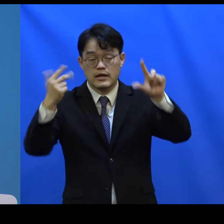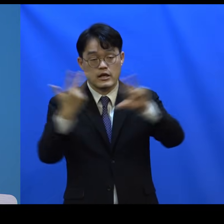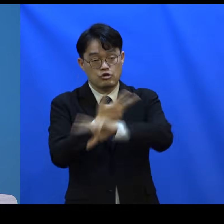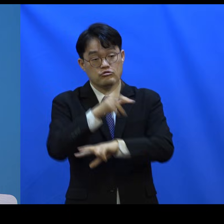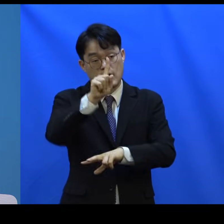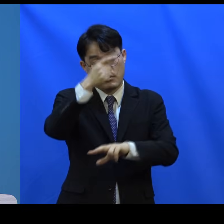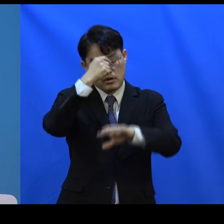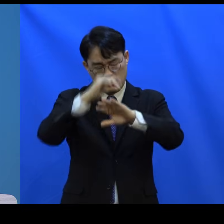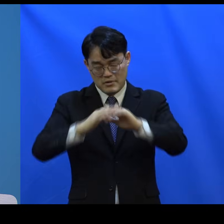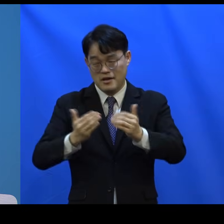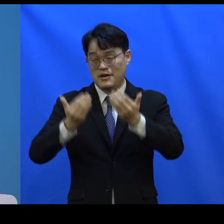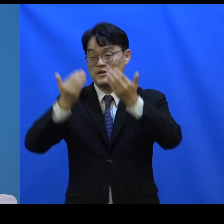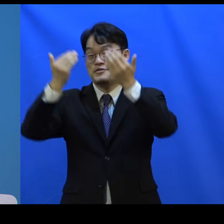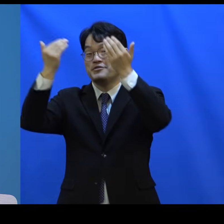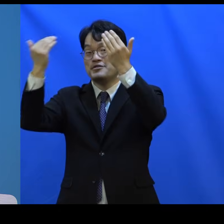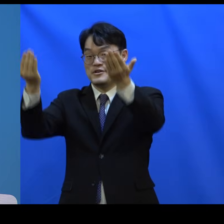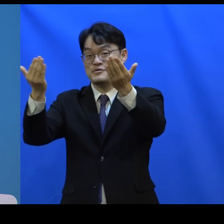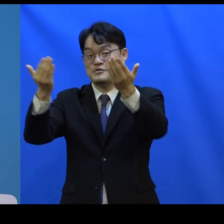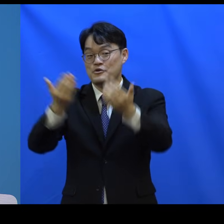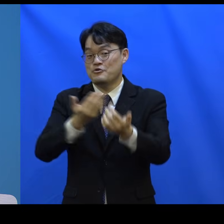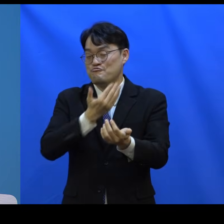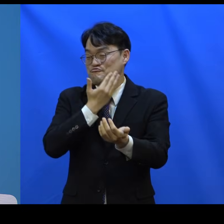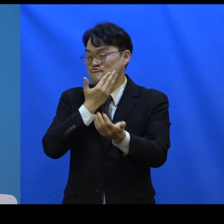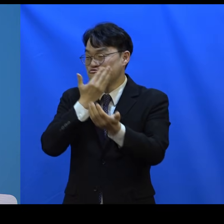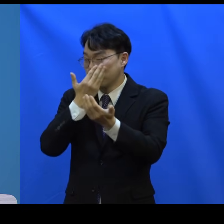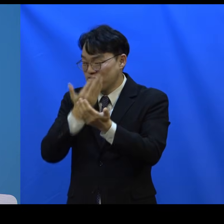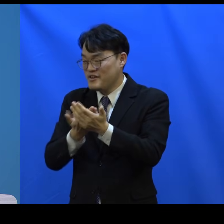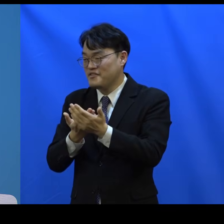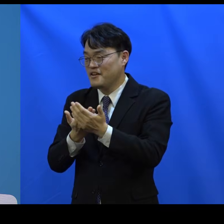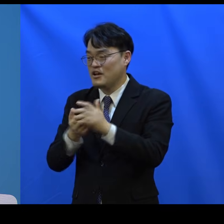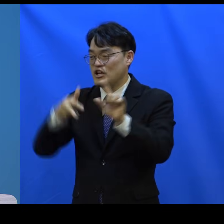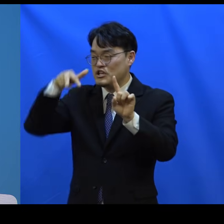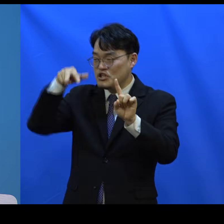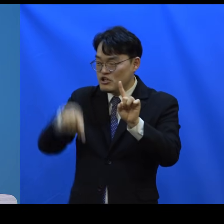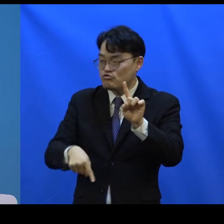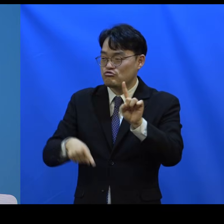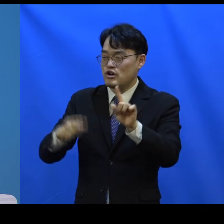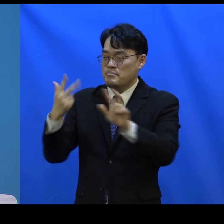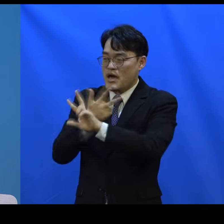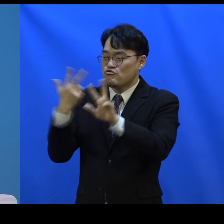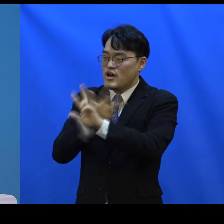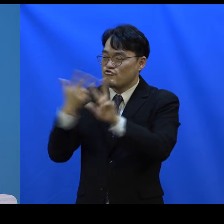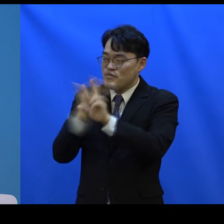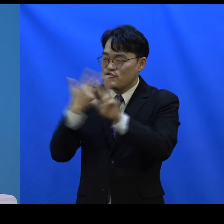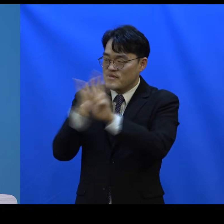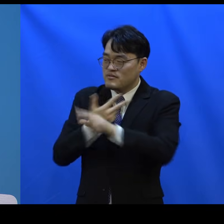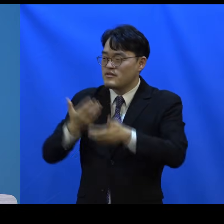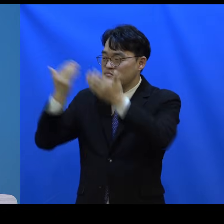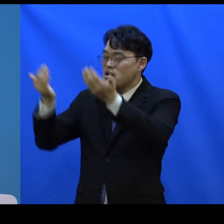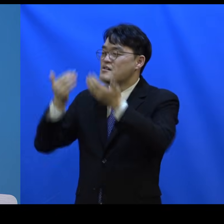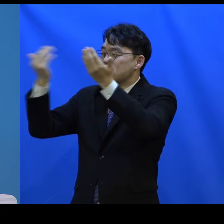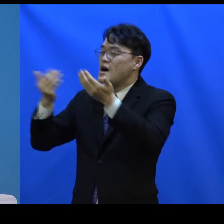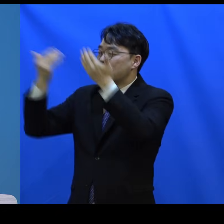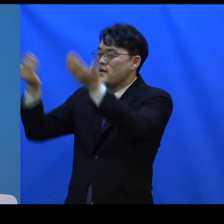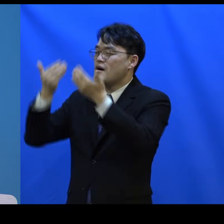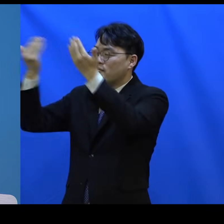한편이 뭐예요? 자칫하면 가볍게 여길 수 있다는 거예요. 그죠? 규칙적으로 드리다 보니까 이것을 내가 함부로 소홀히 여기는